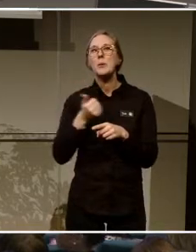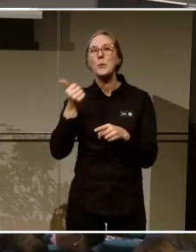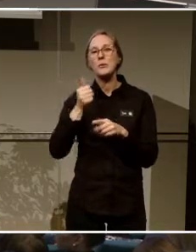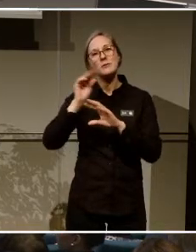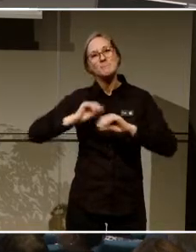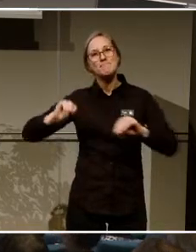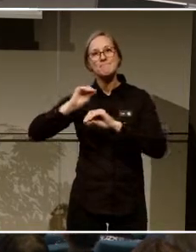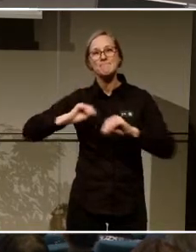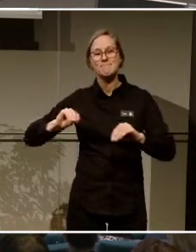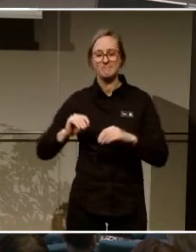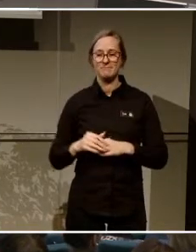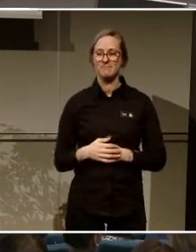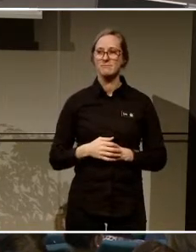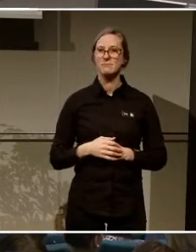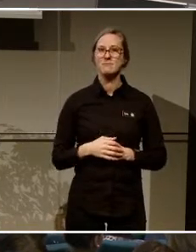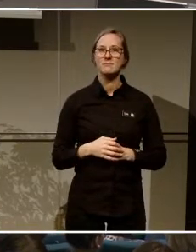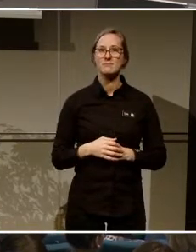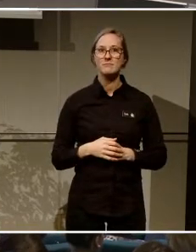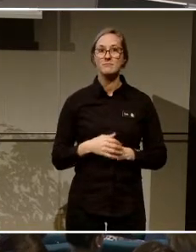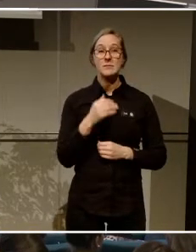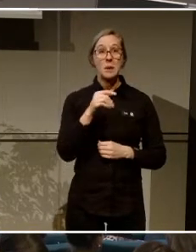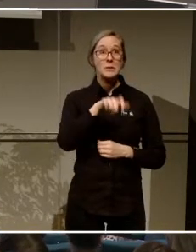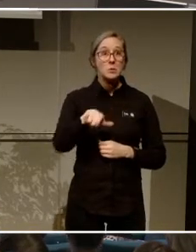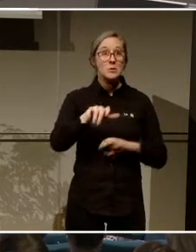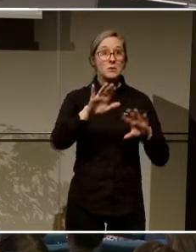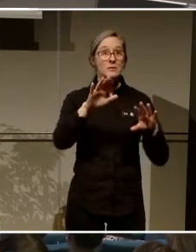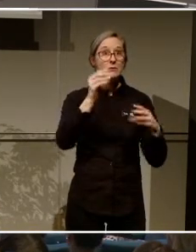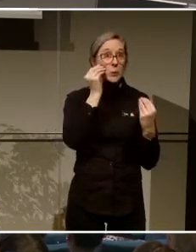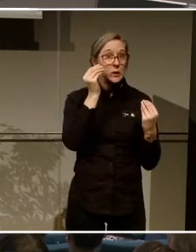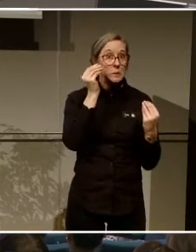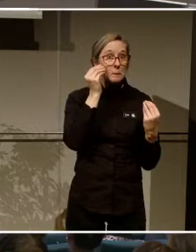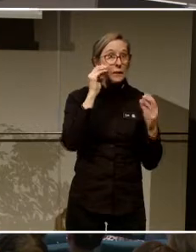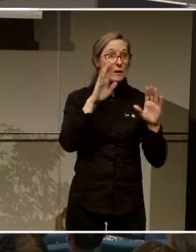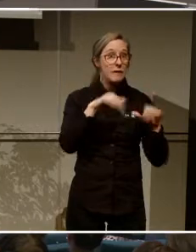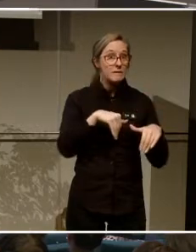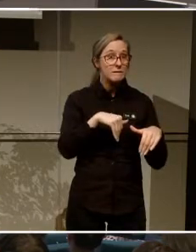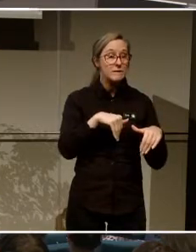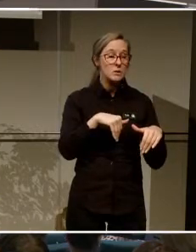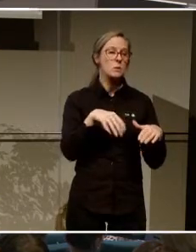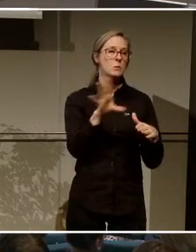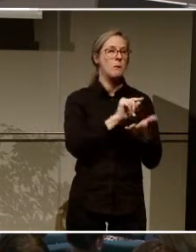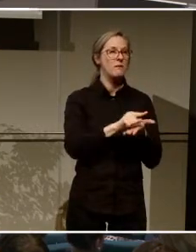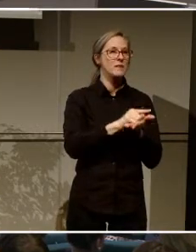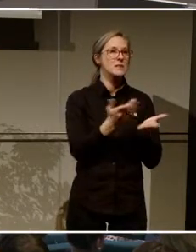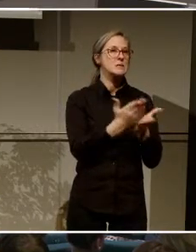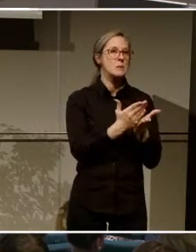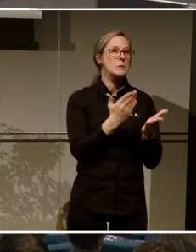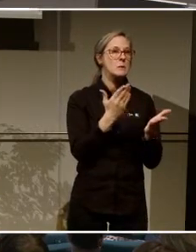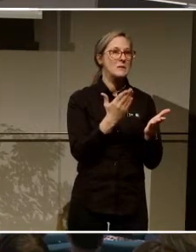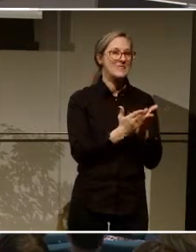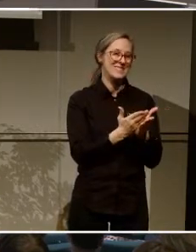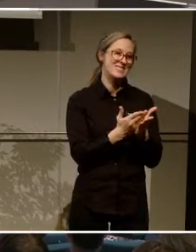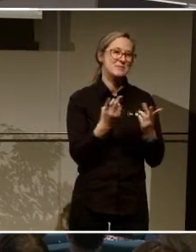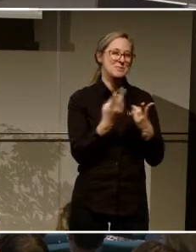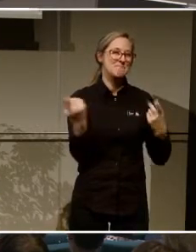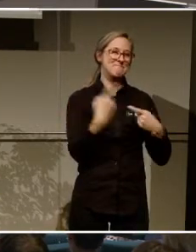utbilda. Och de som har fått utbildning har i alla fall i största delen fått i skolan. Och det hänger ihop med att det är de yngre